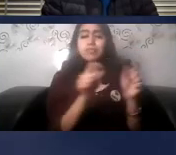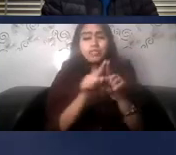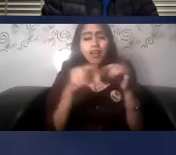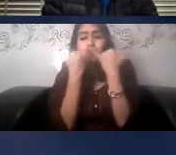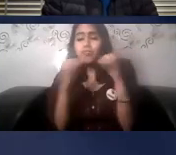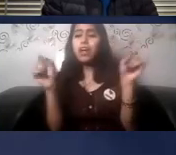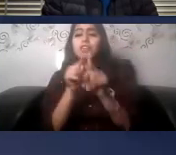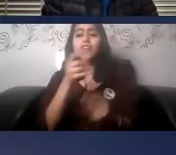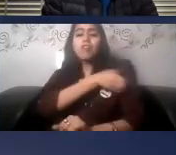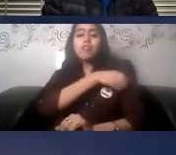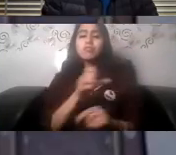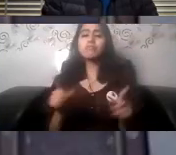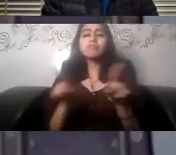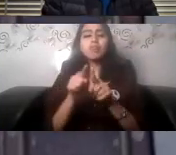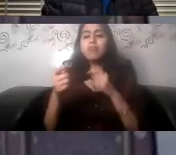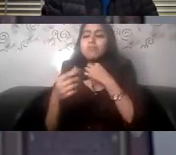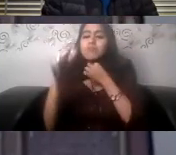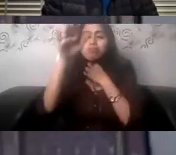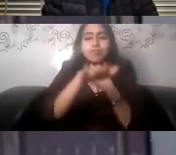का संकल्प ले लिया।